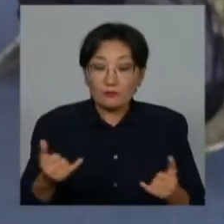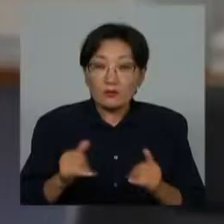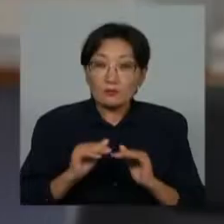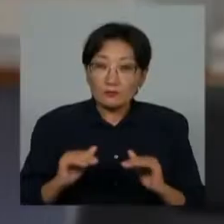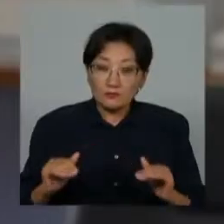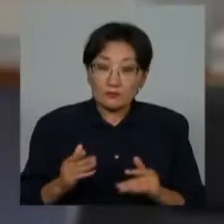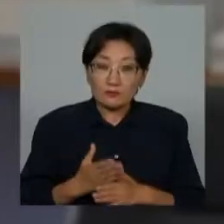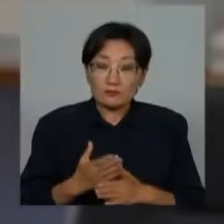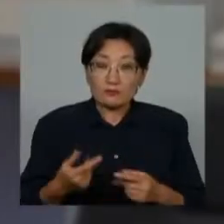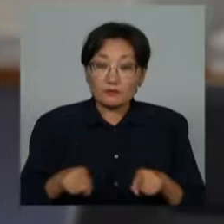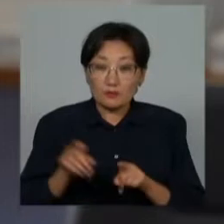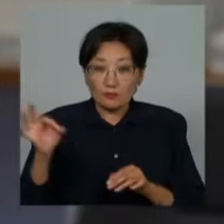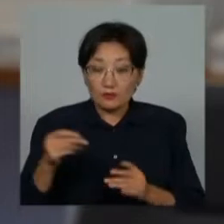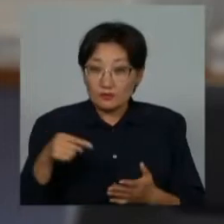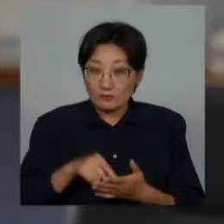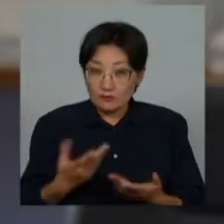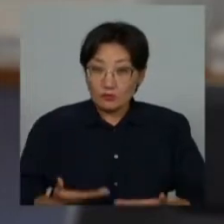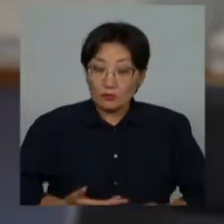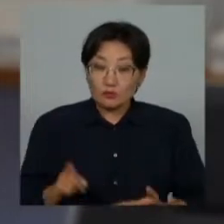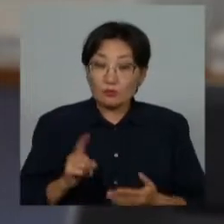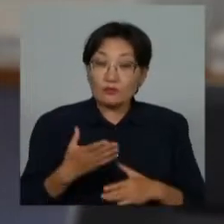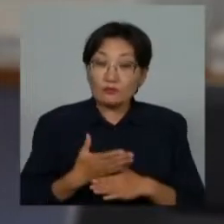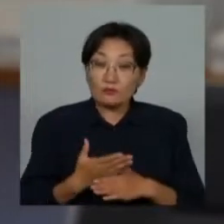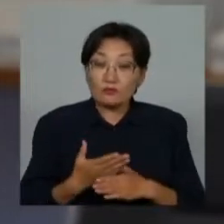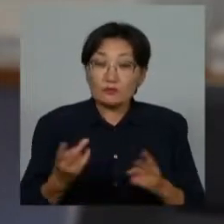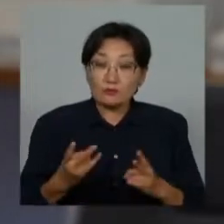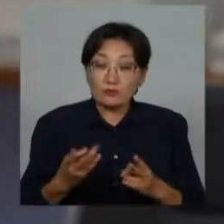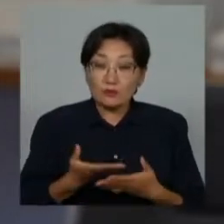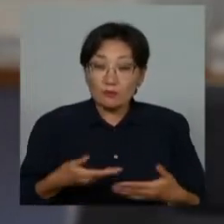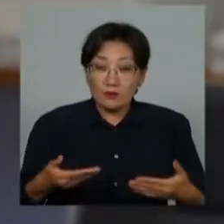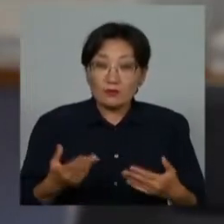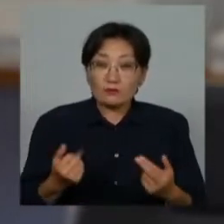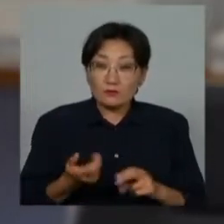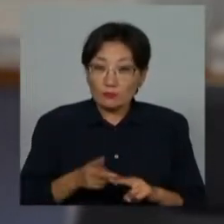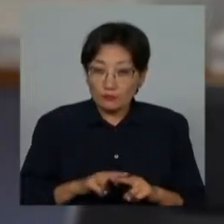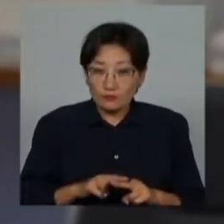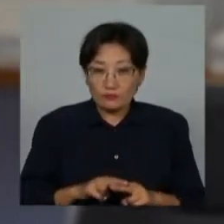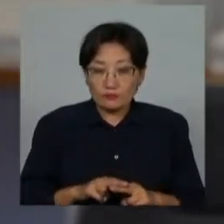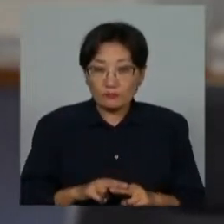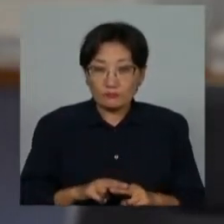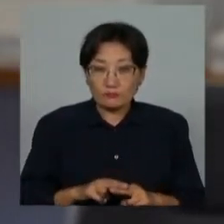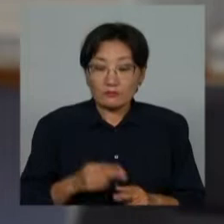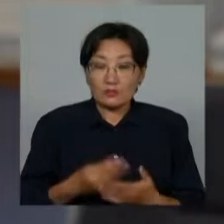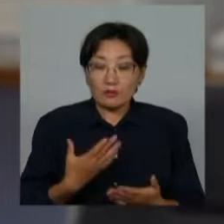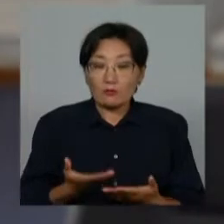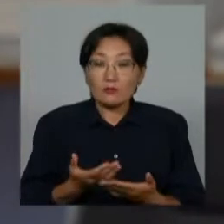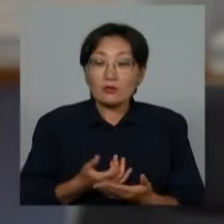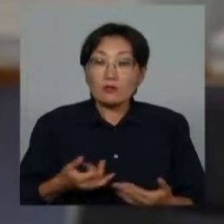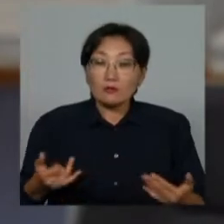детям? Когда вот такие моменты подпадают в жизни, что помощь идет, мы, конечно, это очень ценим сильно. Для нас